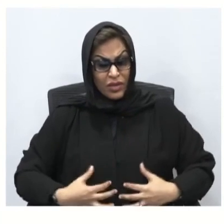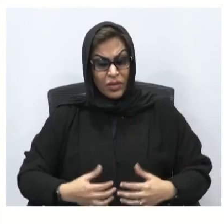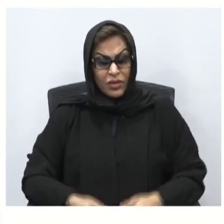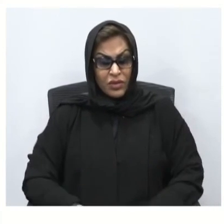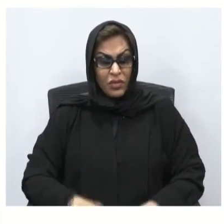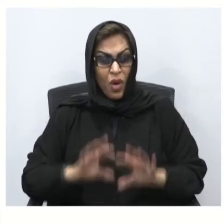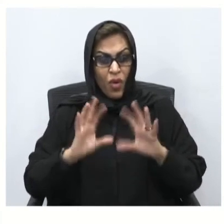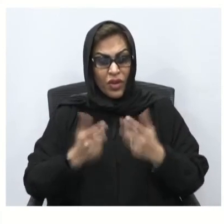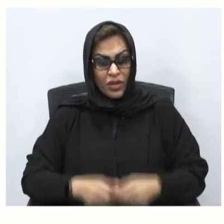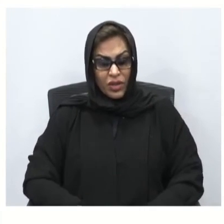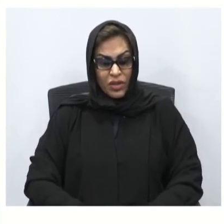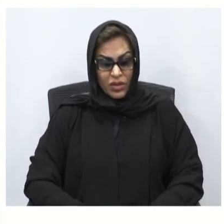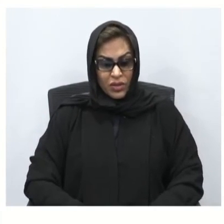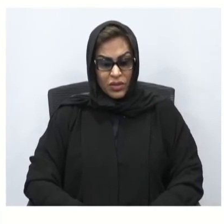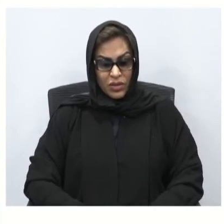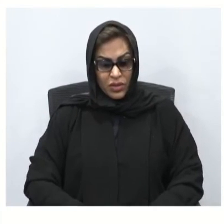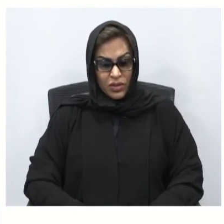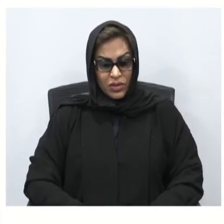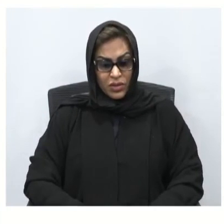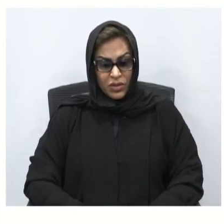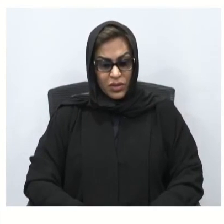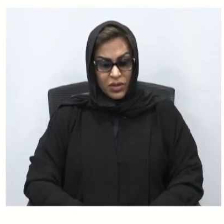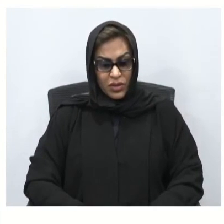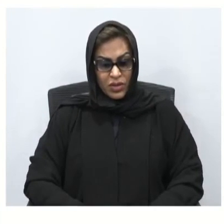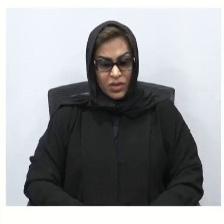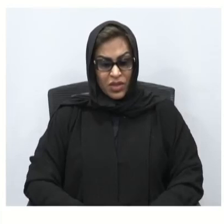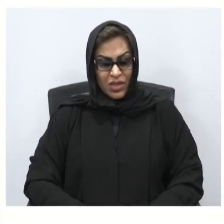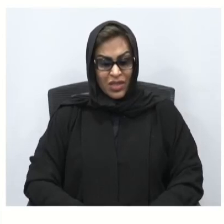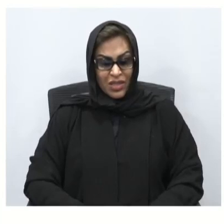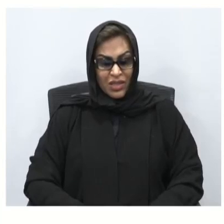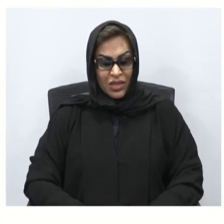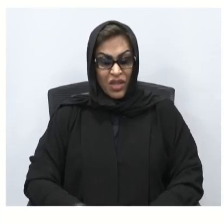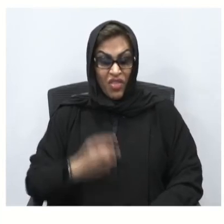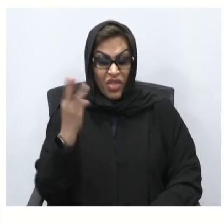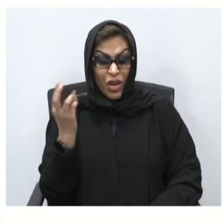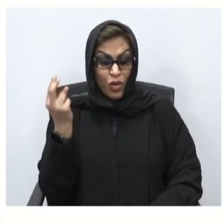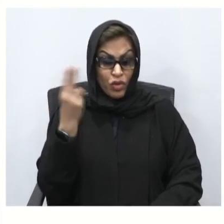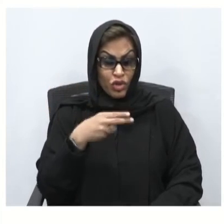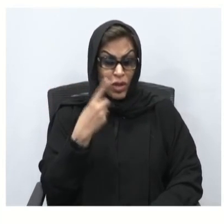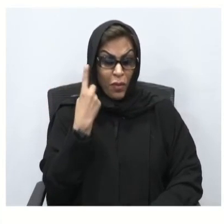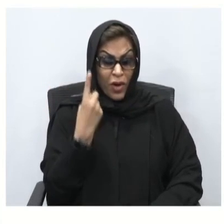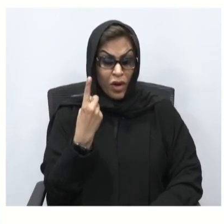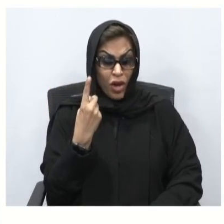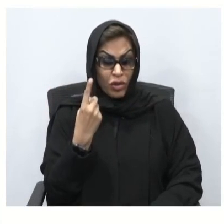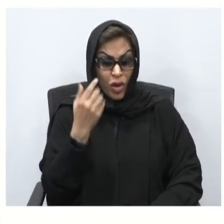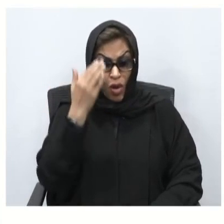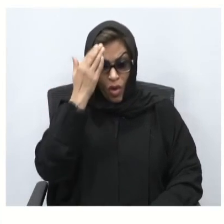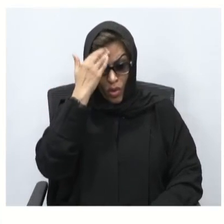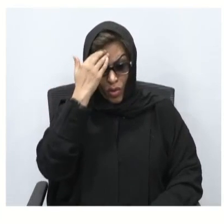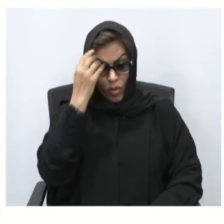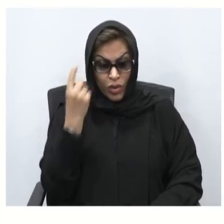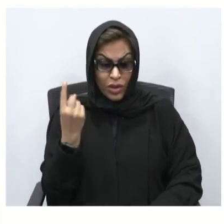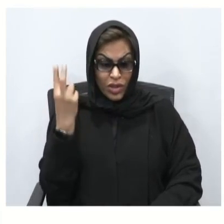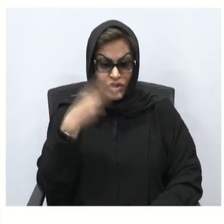اضرار التدخين في سرطان الرئه تقريبا 23 مره عند الذكور 11 مره